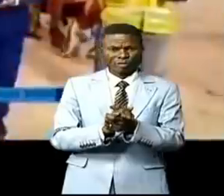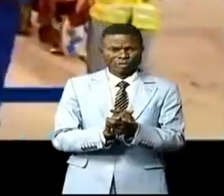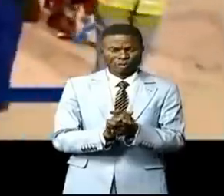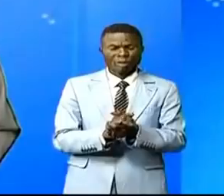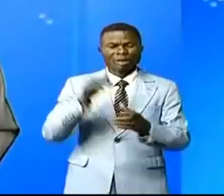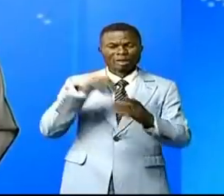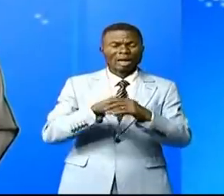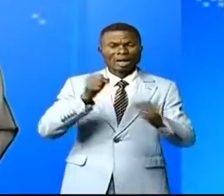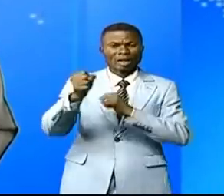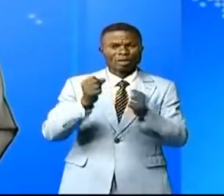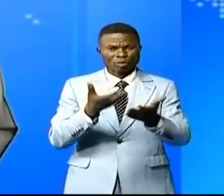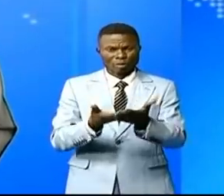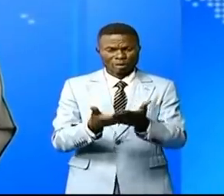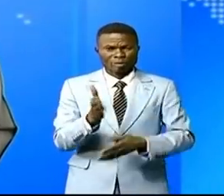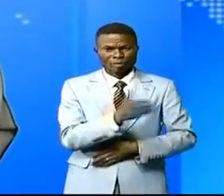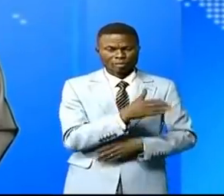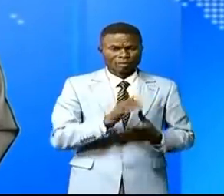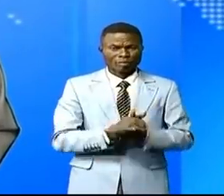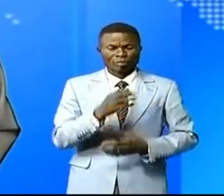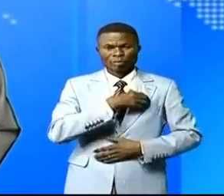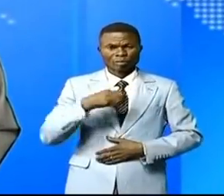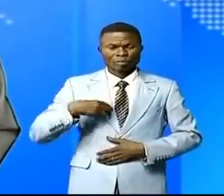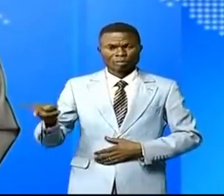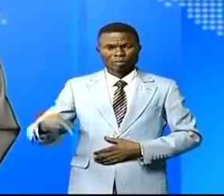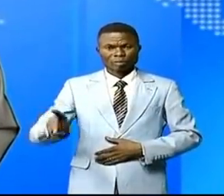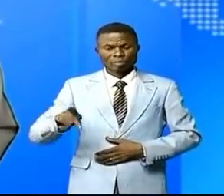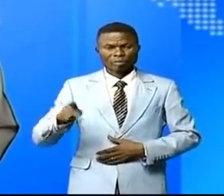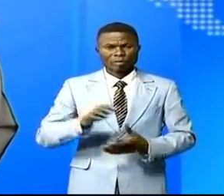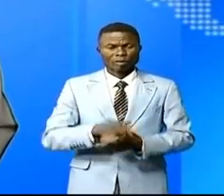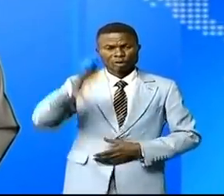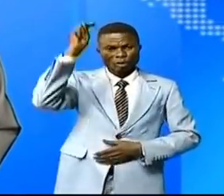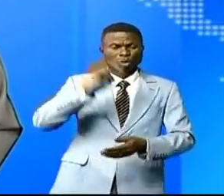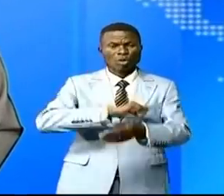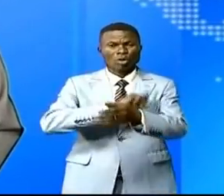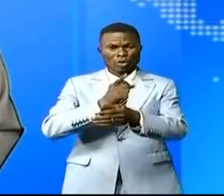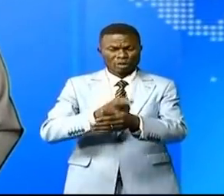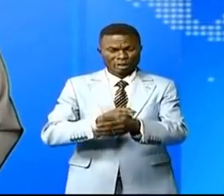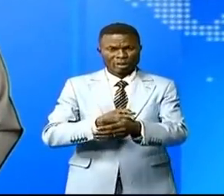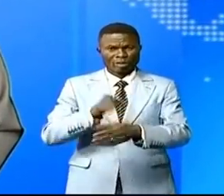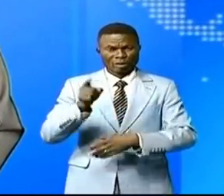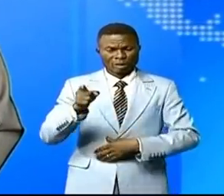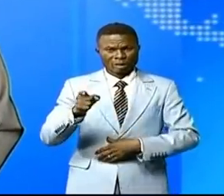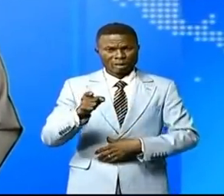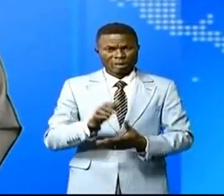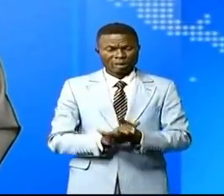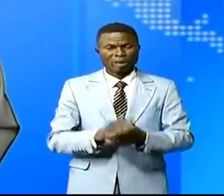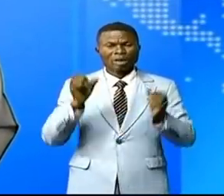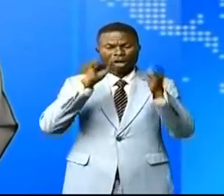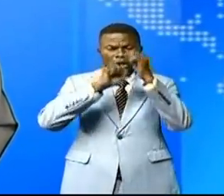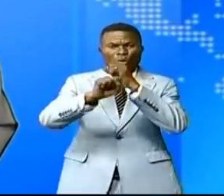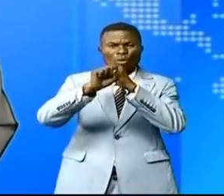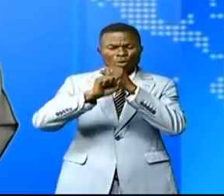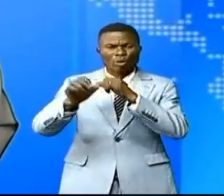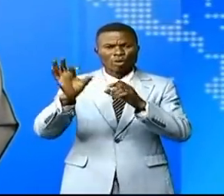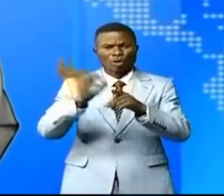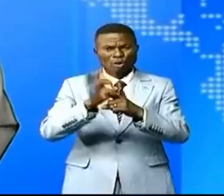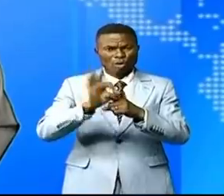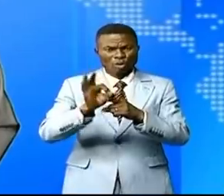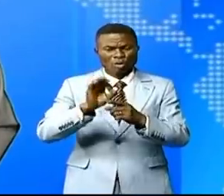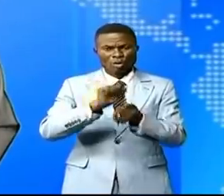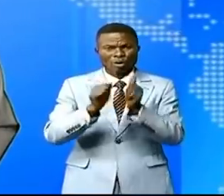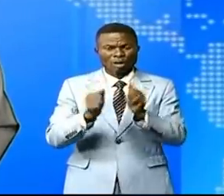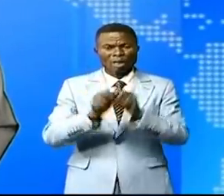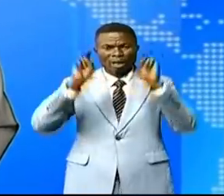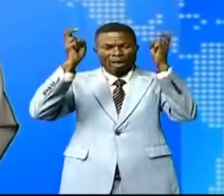combat. Et puis les femmes de la province du Nord Kivu ont aussi été sensibilisées par rapport au thème de